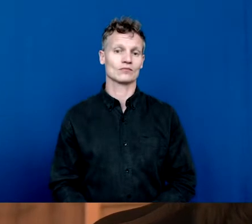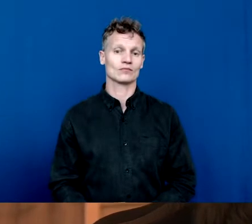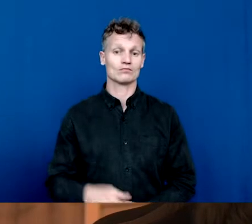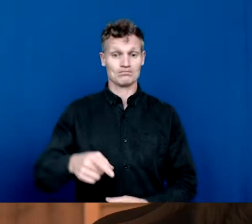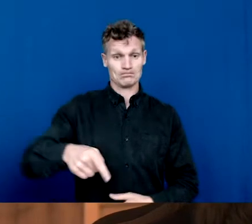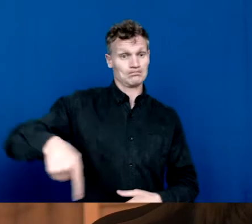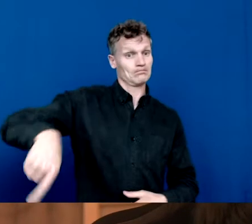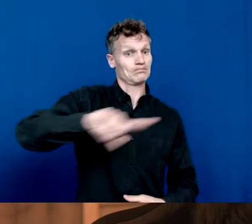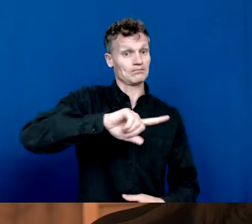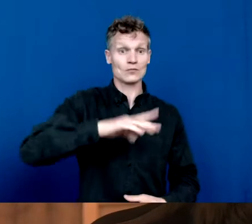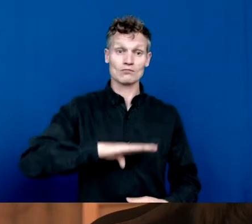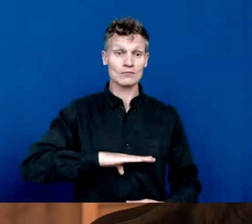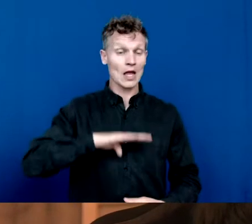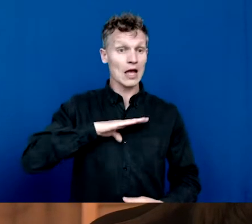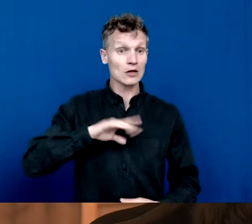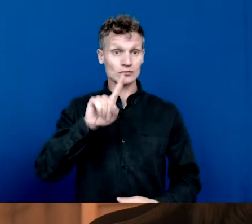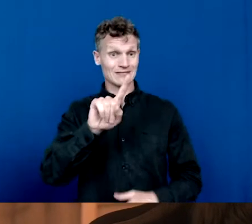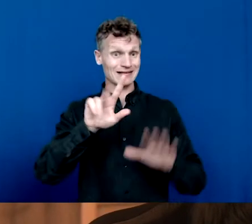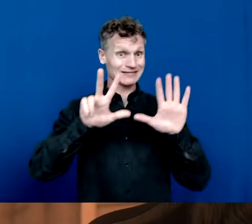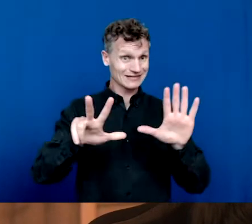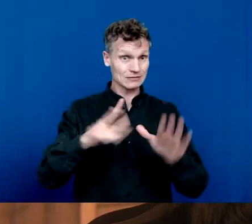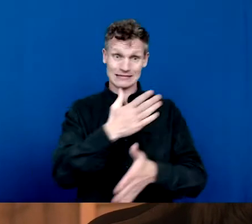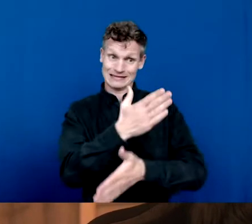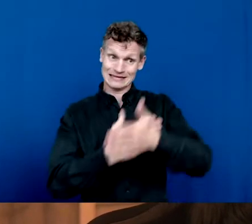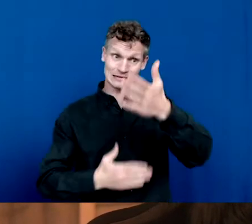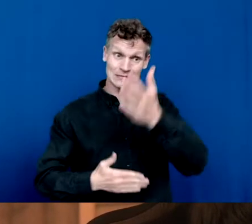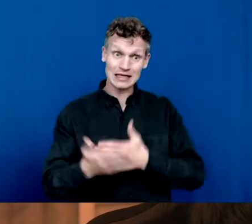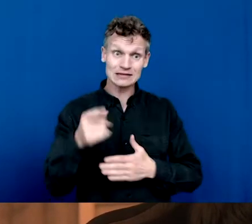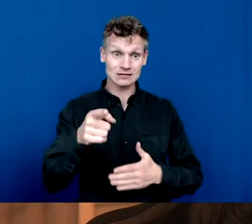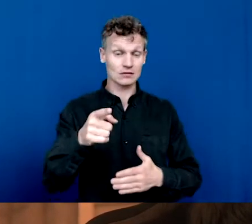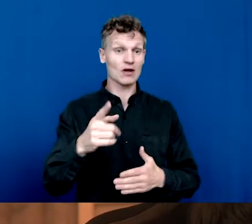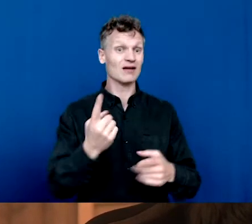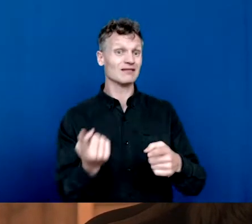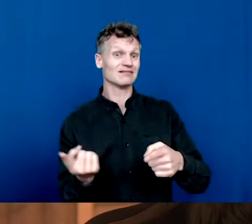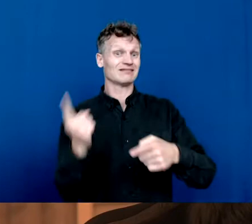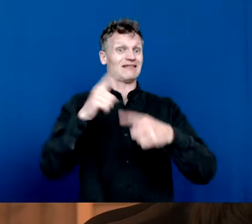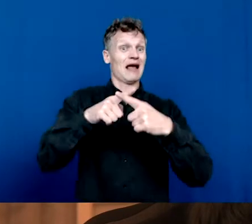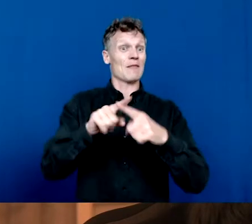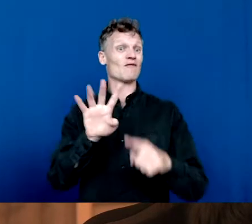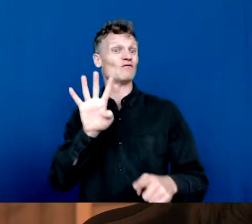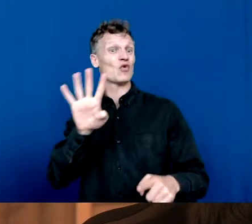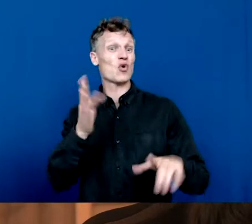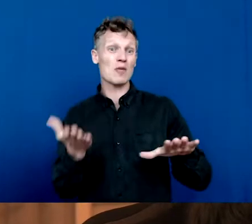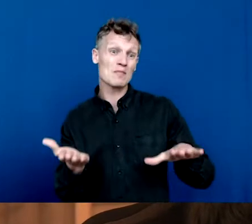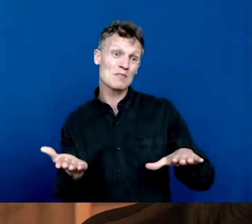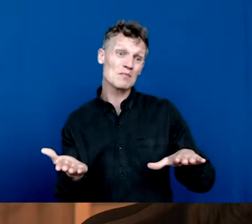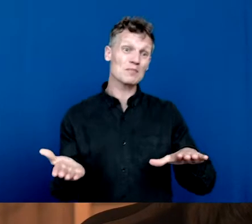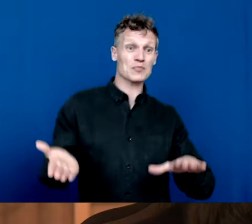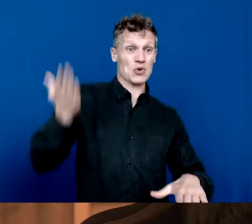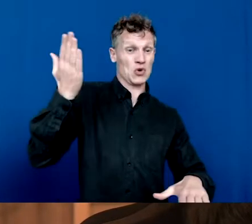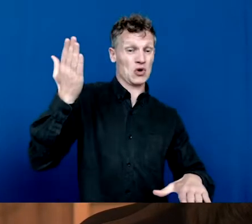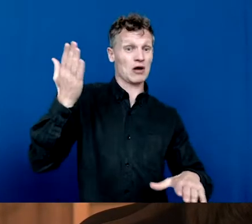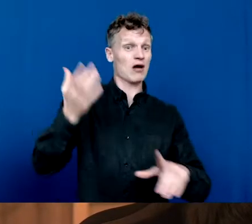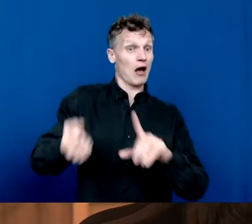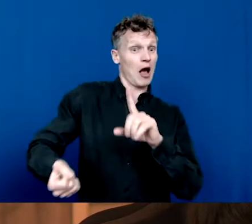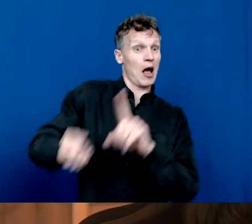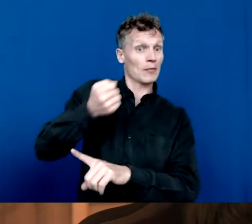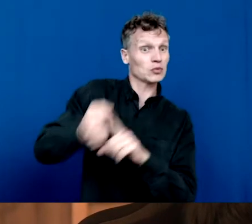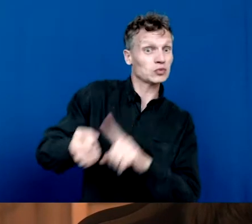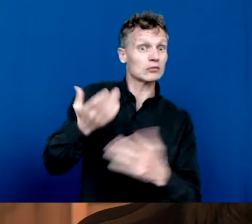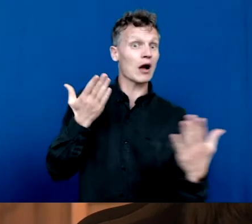de 18 ans sont presque 4 fois plus susceptibles que les autres jeunes non handicapés d'être victimes